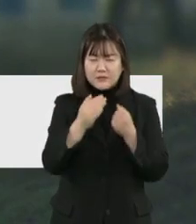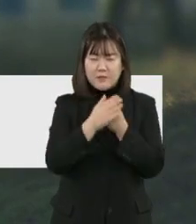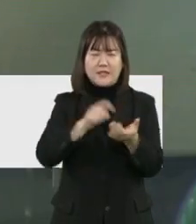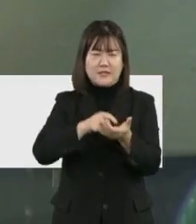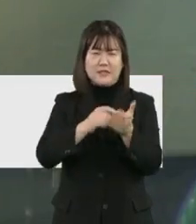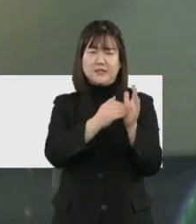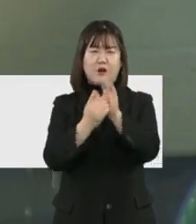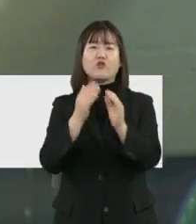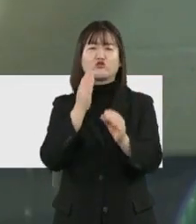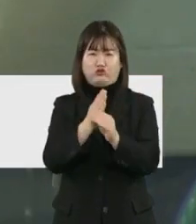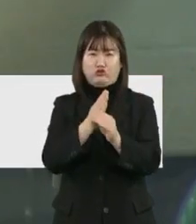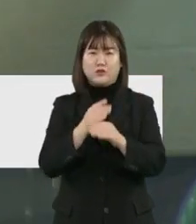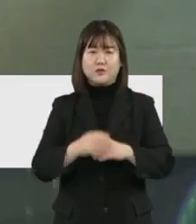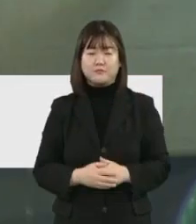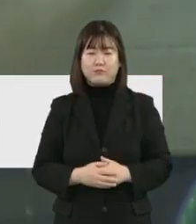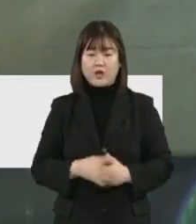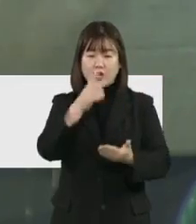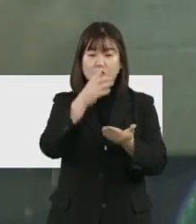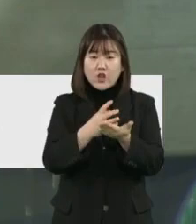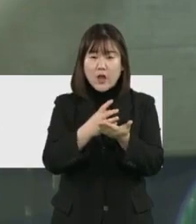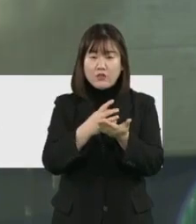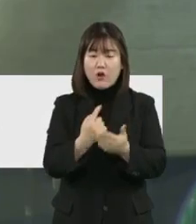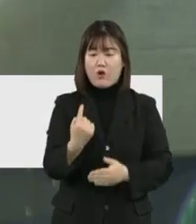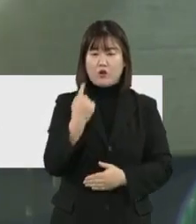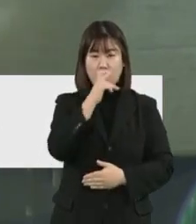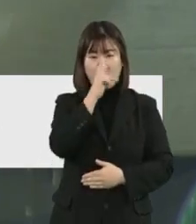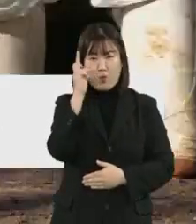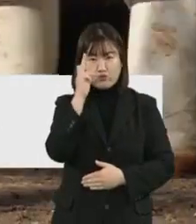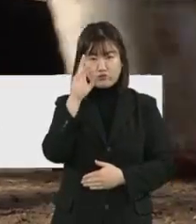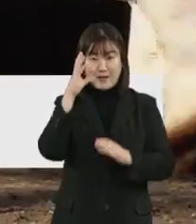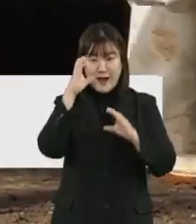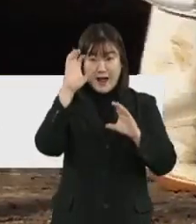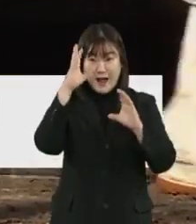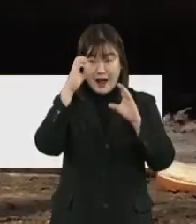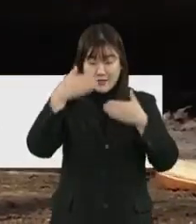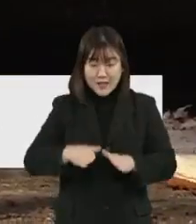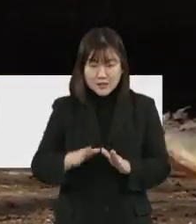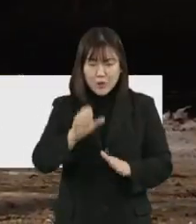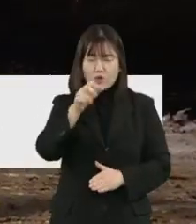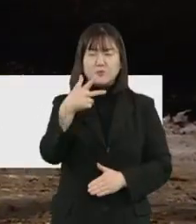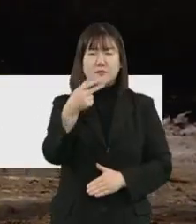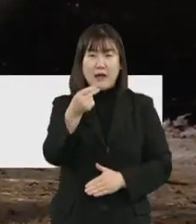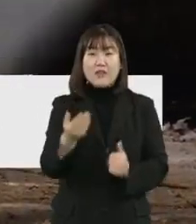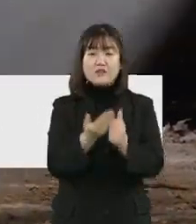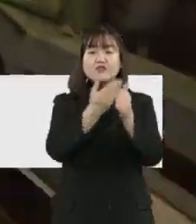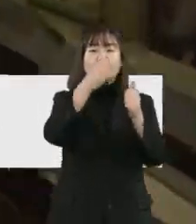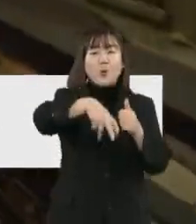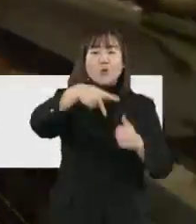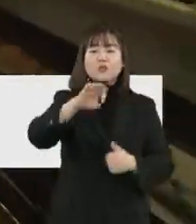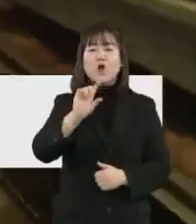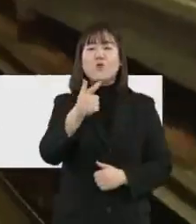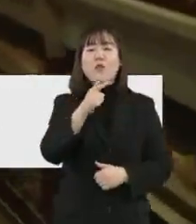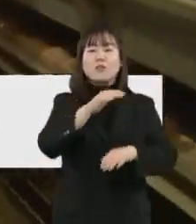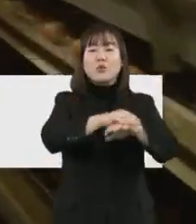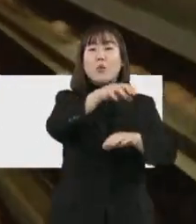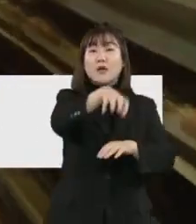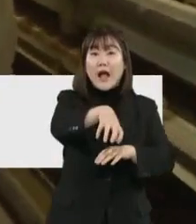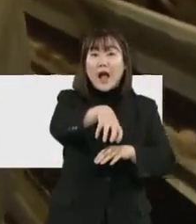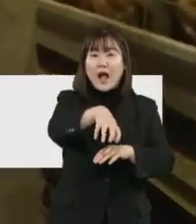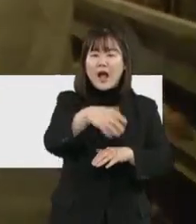방역에 나섰습니다 전환 시에 따르면 어제 후 산란계 57 마녀 마리를 사육하는 성환읍 의한 농장에서